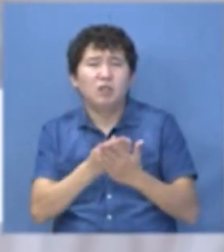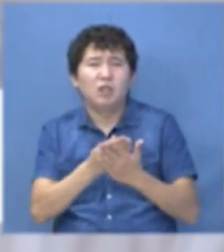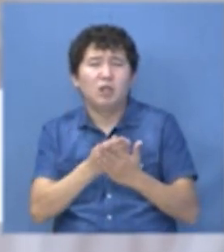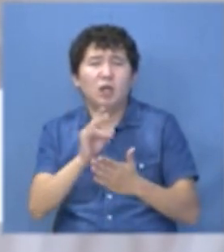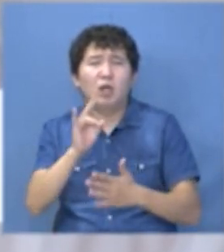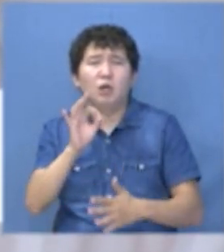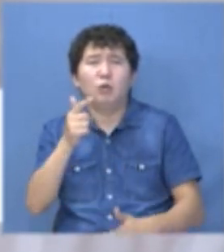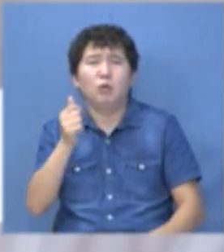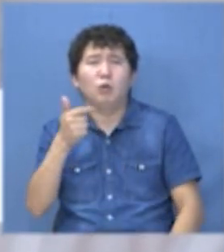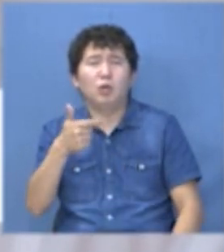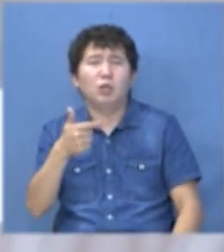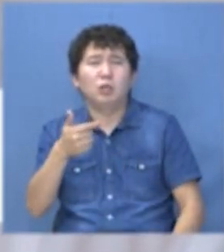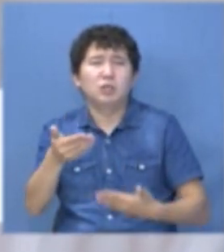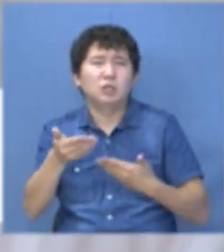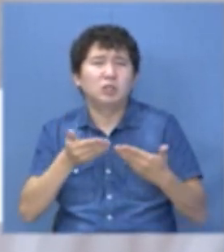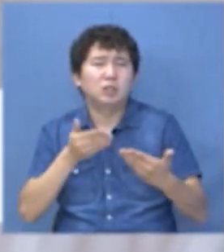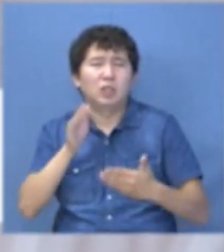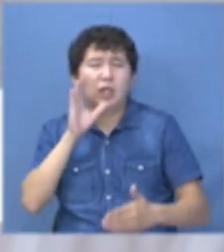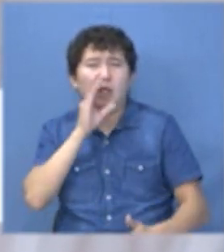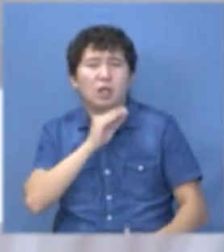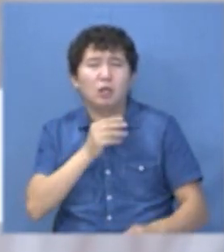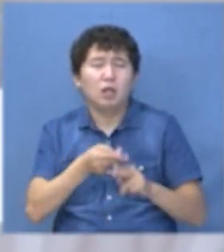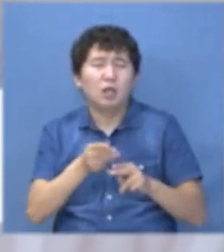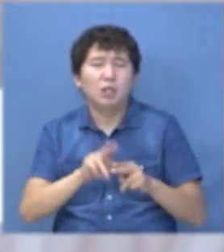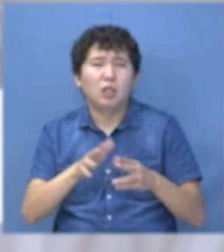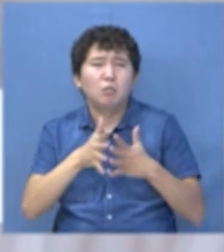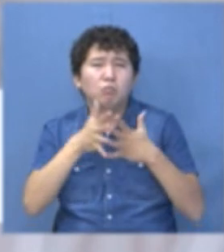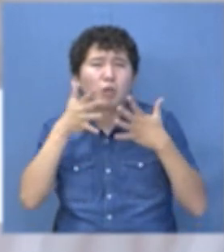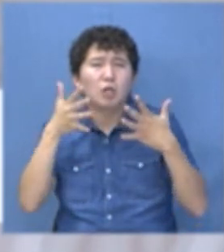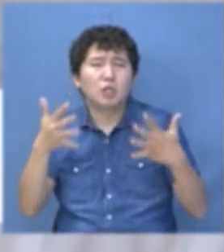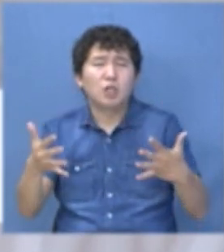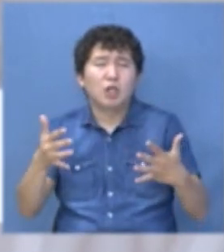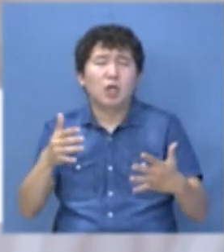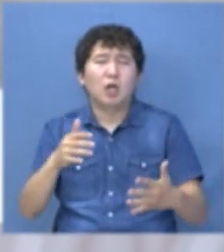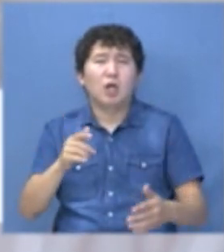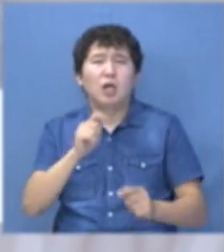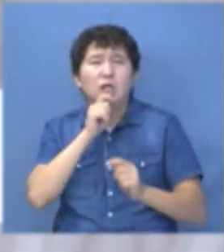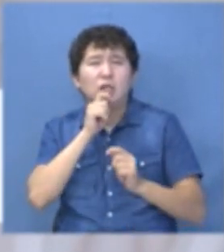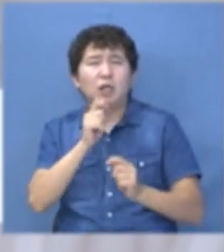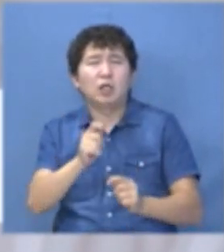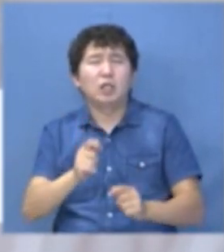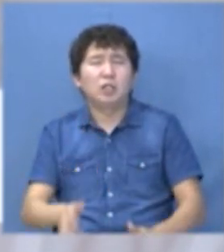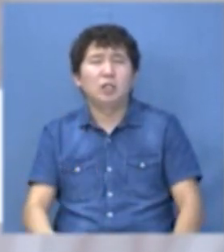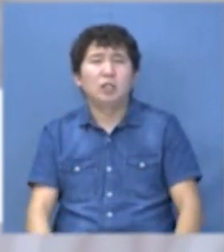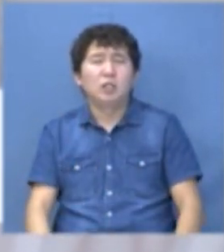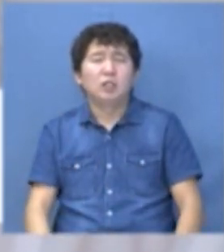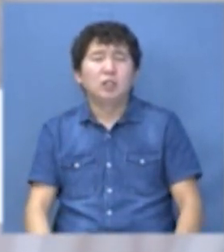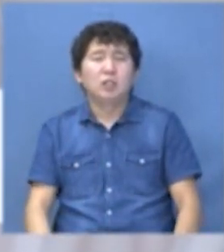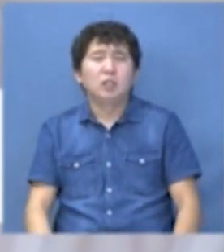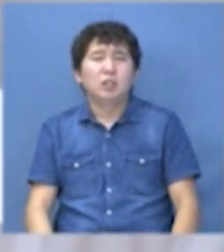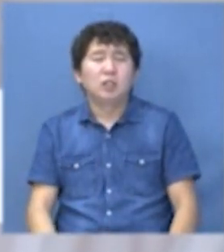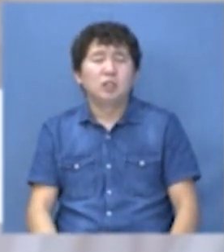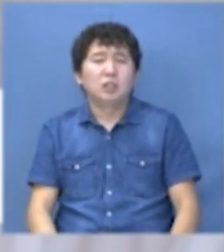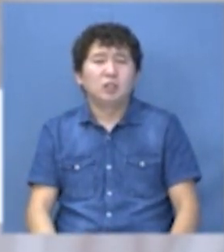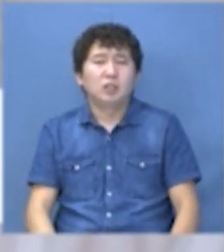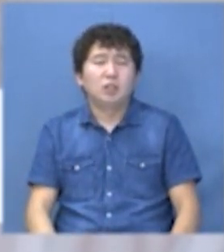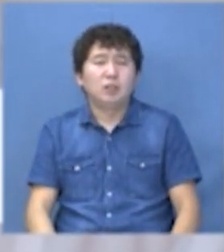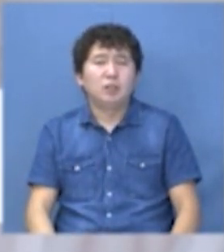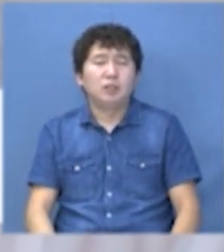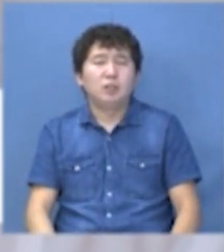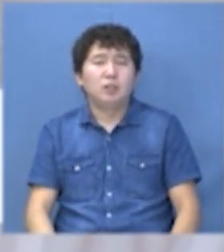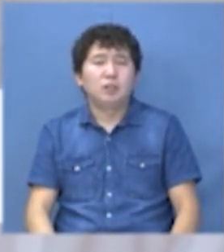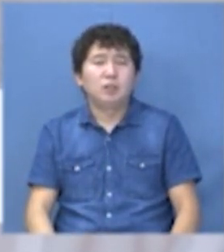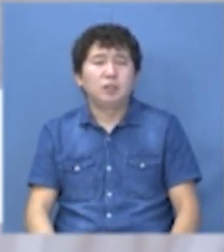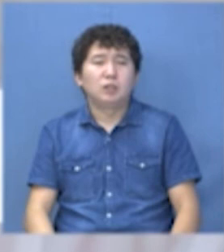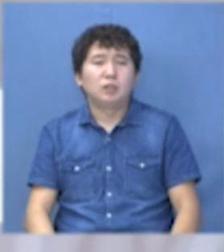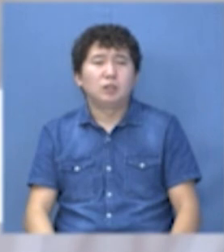Для нас это самая большая награда, когда пациент, которого привезли без сознания, недвижимого, уходит